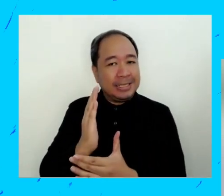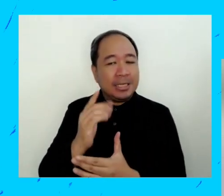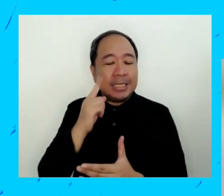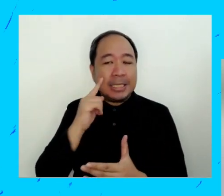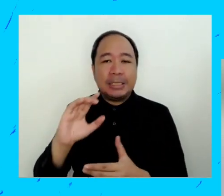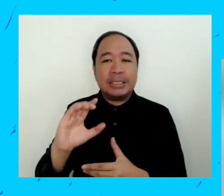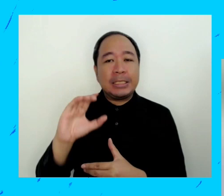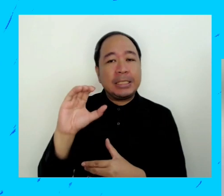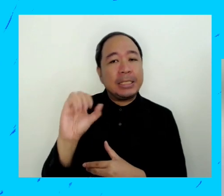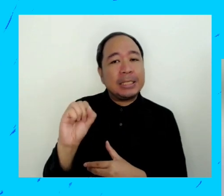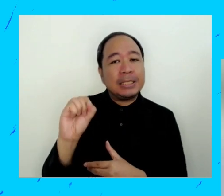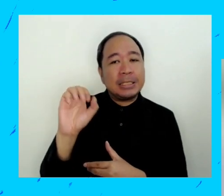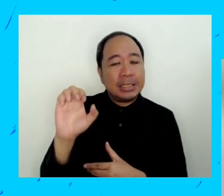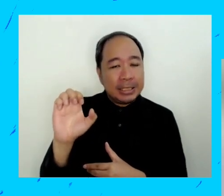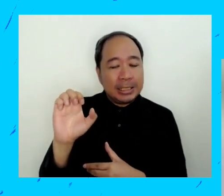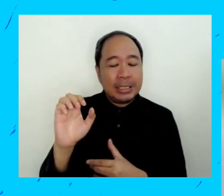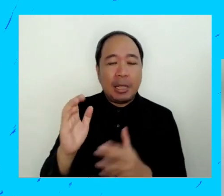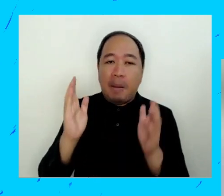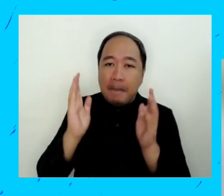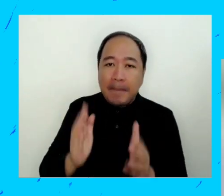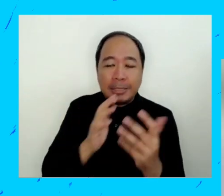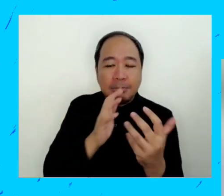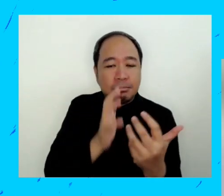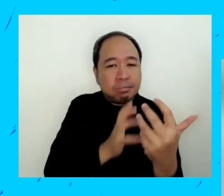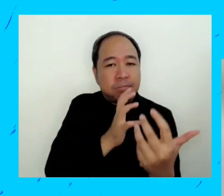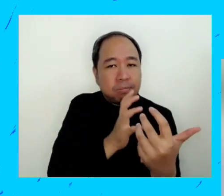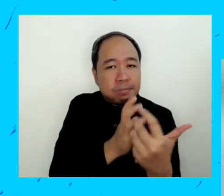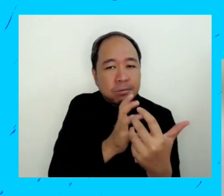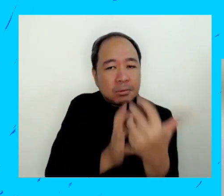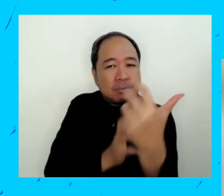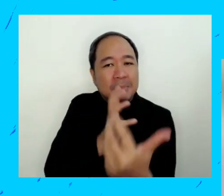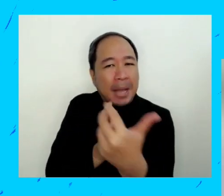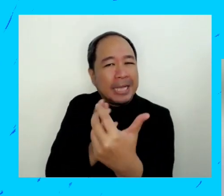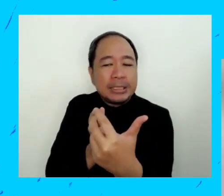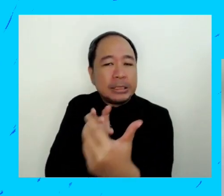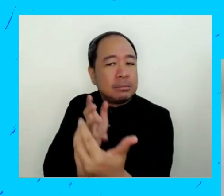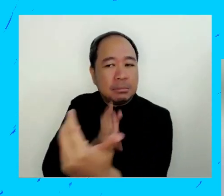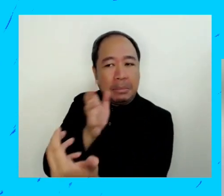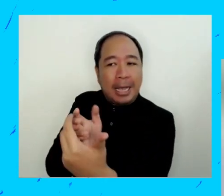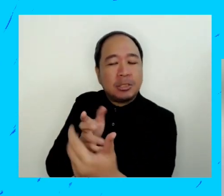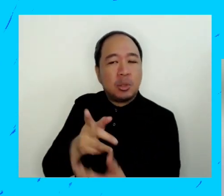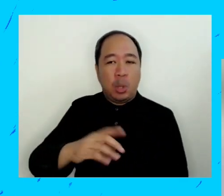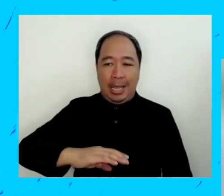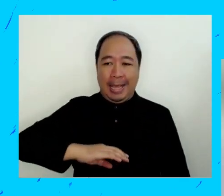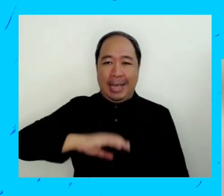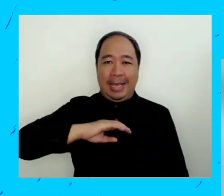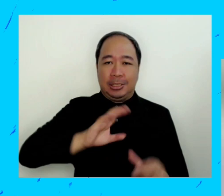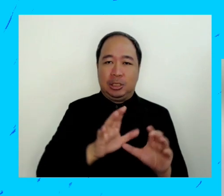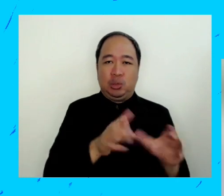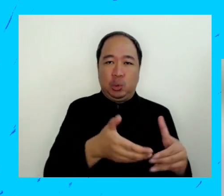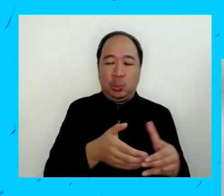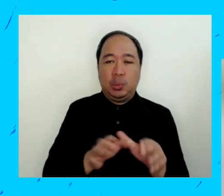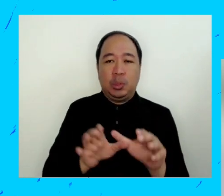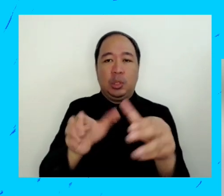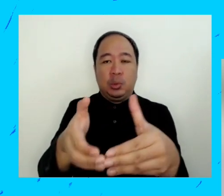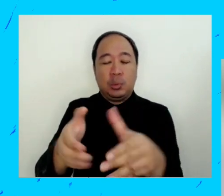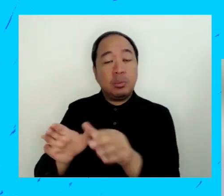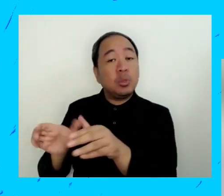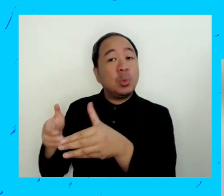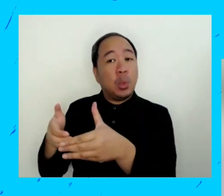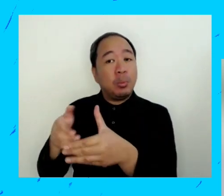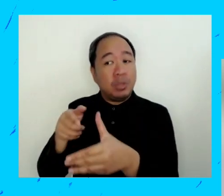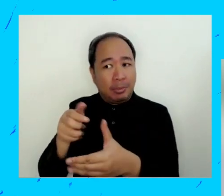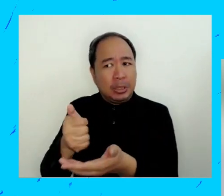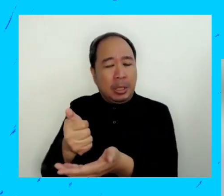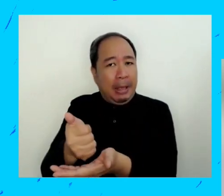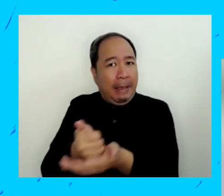l'éducation sexuelle doit être adaptée par rapport à la tranche d'âge, qui aide